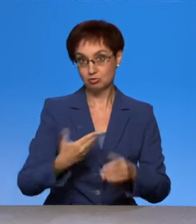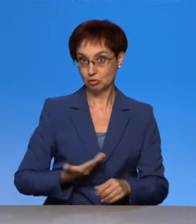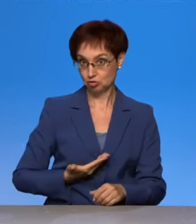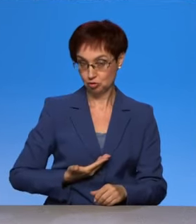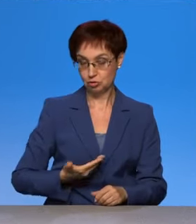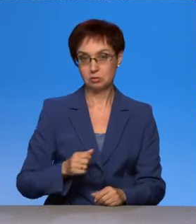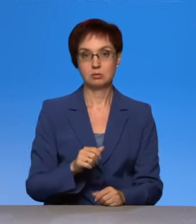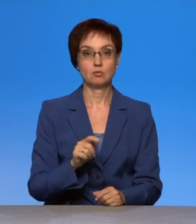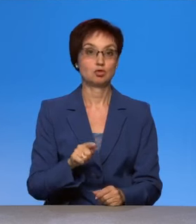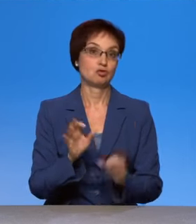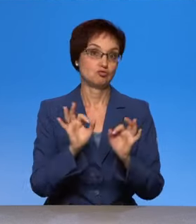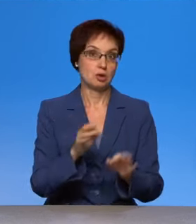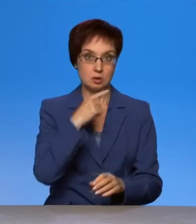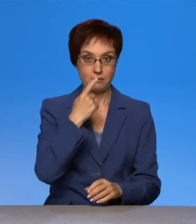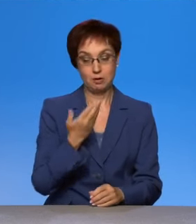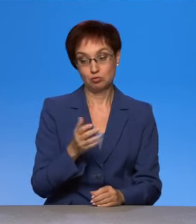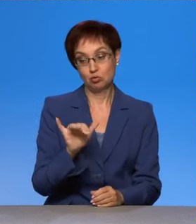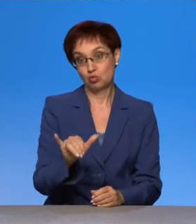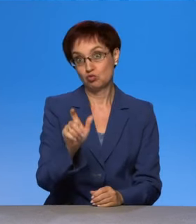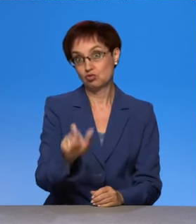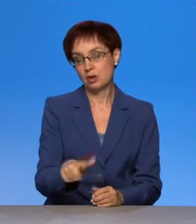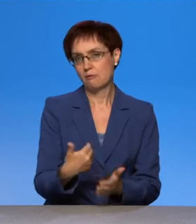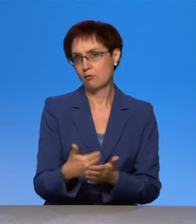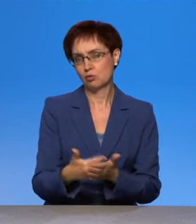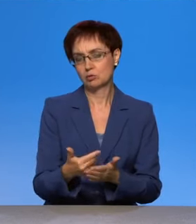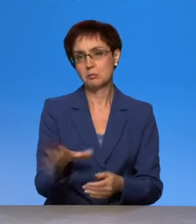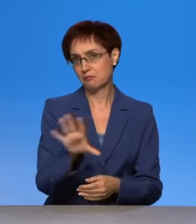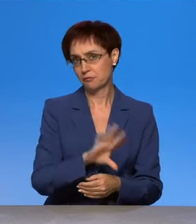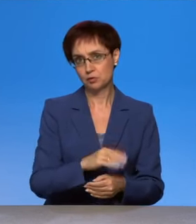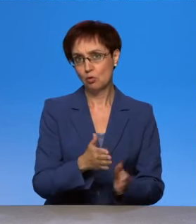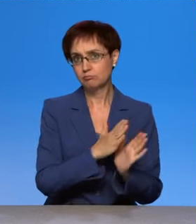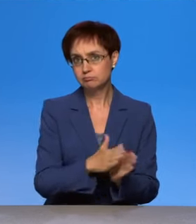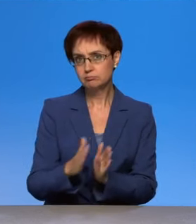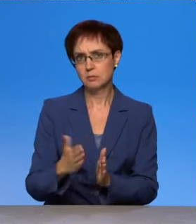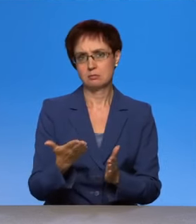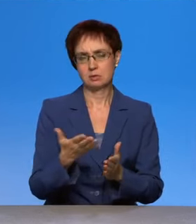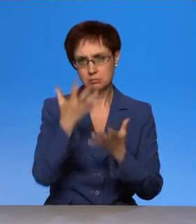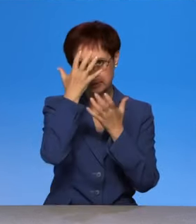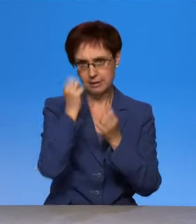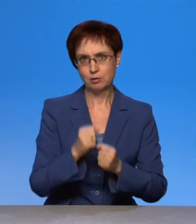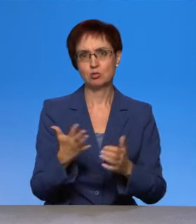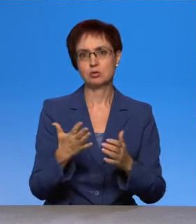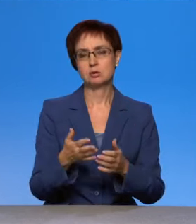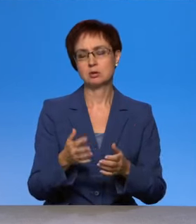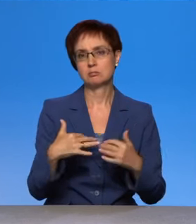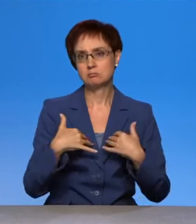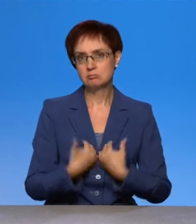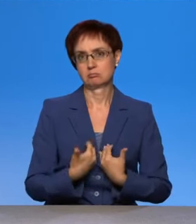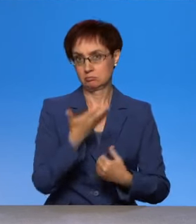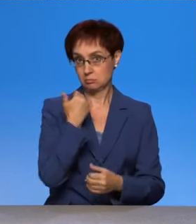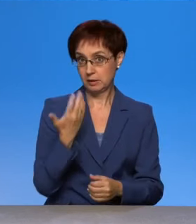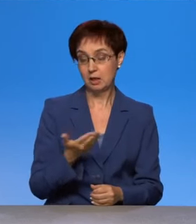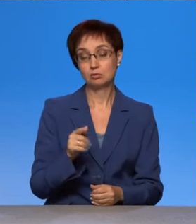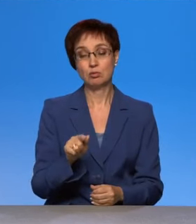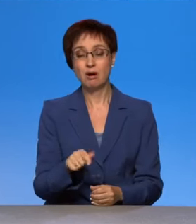каких-то трагедий, драм в жизни. Ну, какая-то неудовлетворенность есть. И болезненное состояние тоже есть. Ну, что удивительно. Мне кажется,